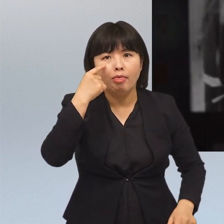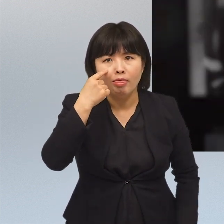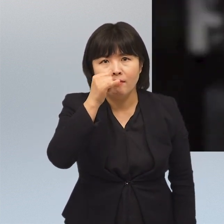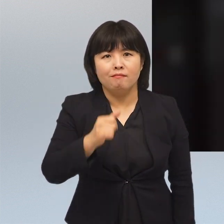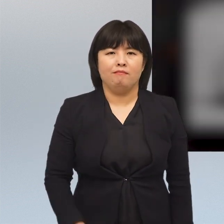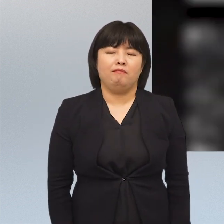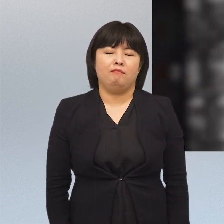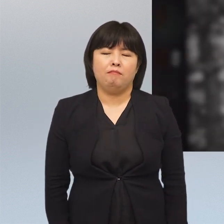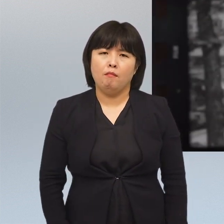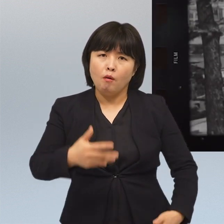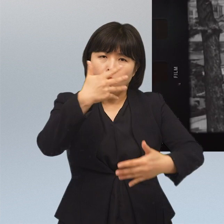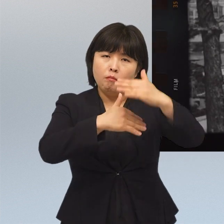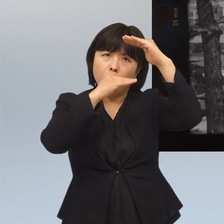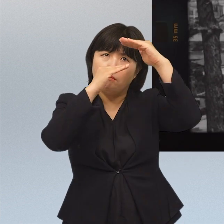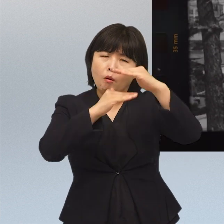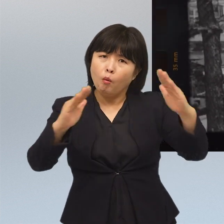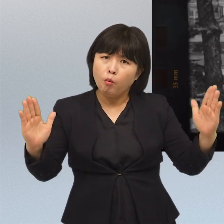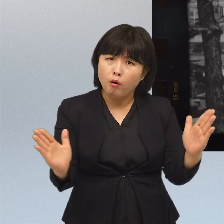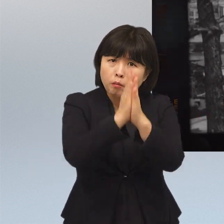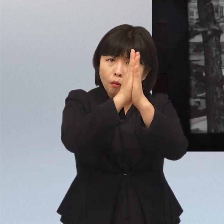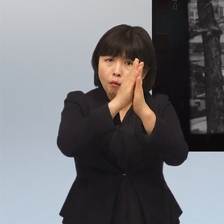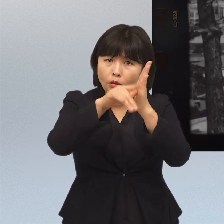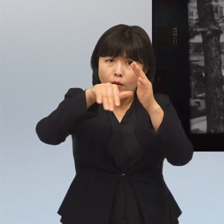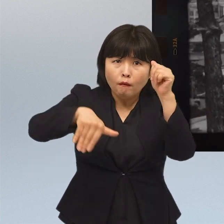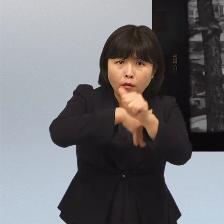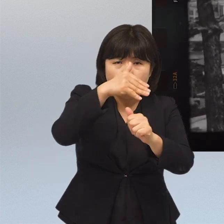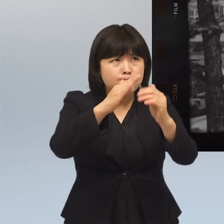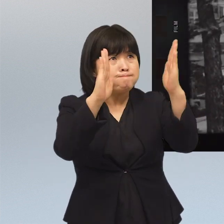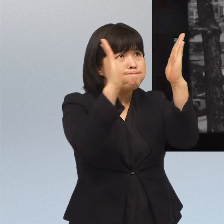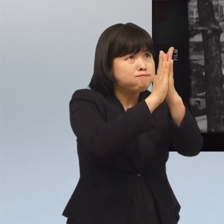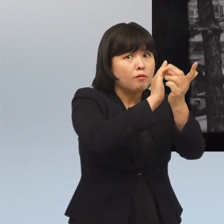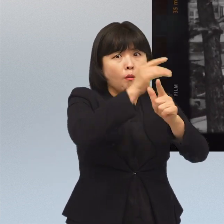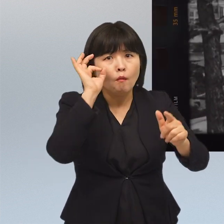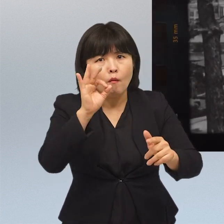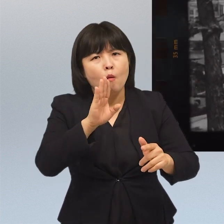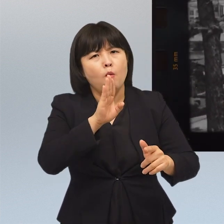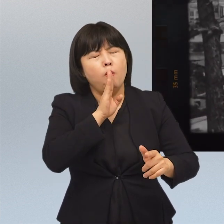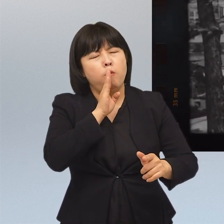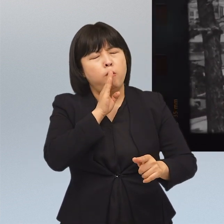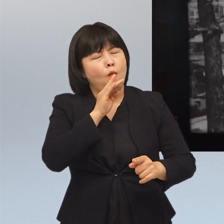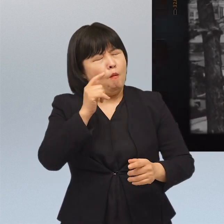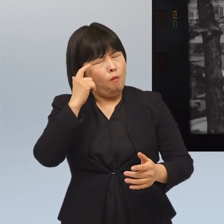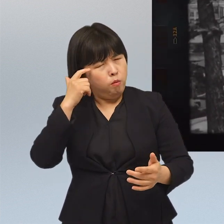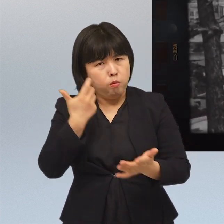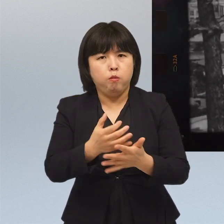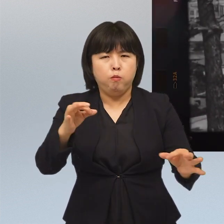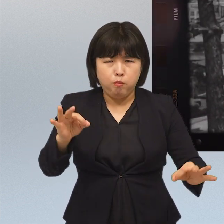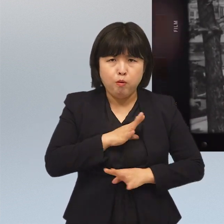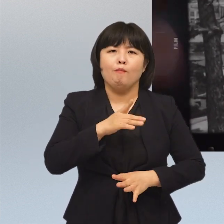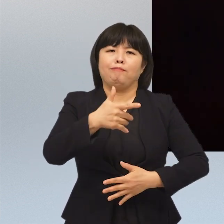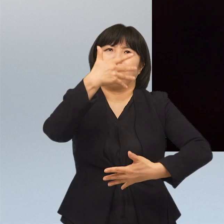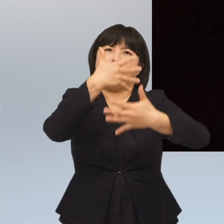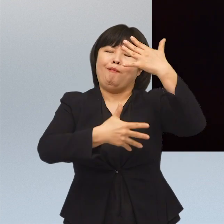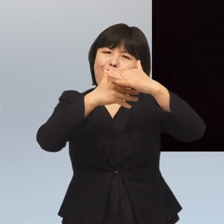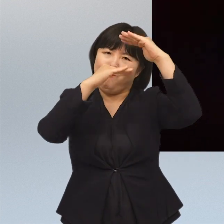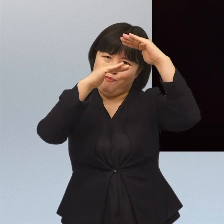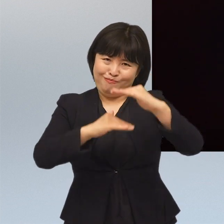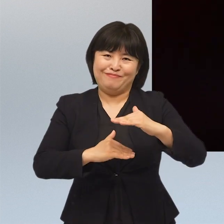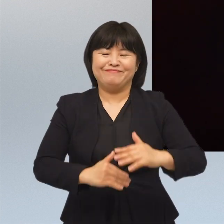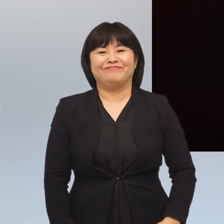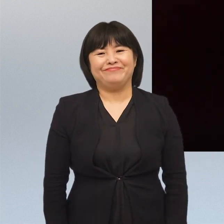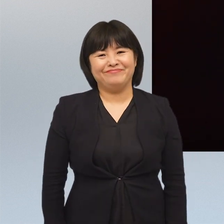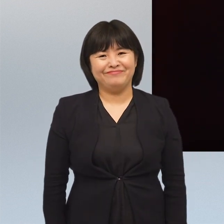있다. 이 영화는 광복기를 장식하는 가장 괄목할 만한 영화로 평가되고 있다.